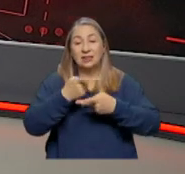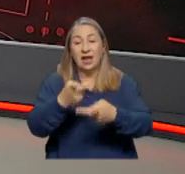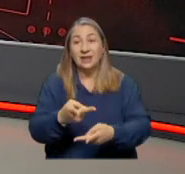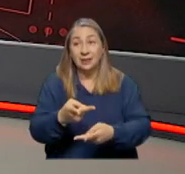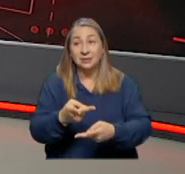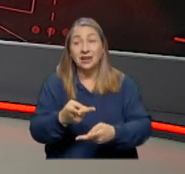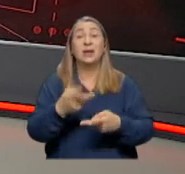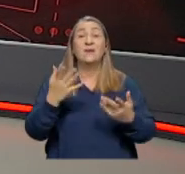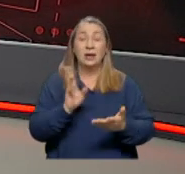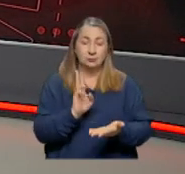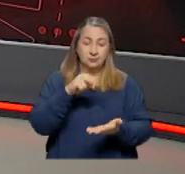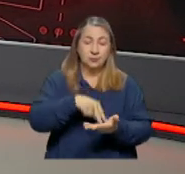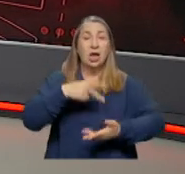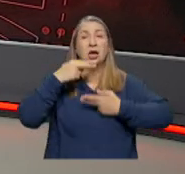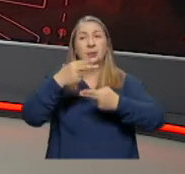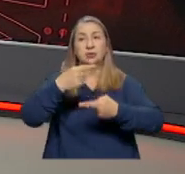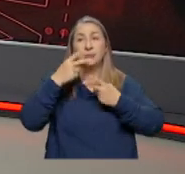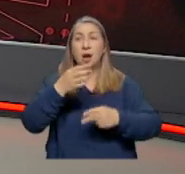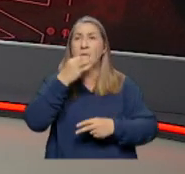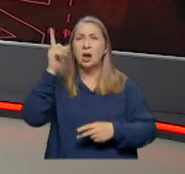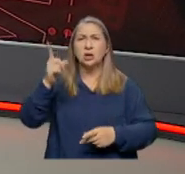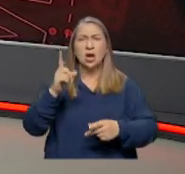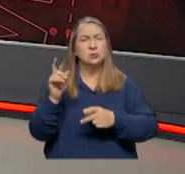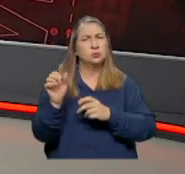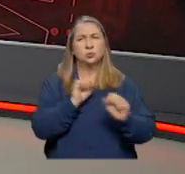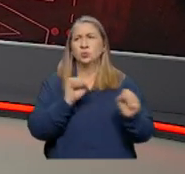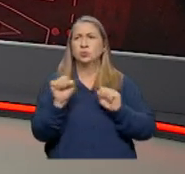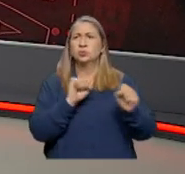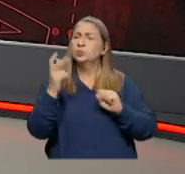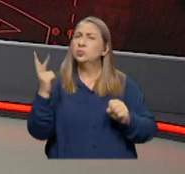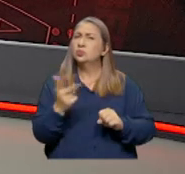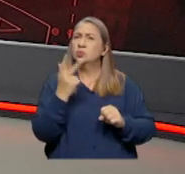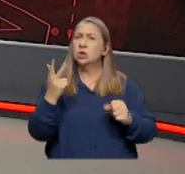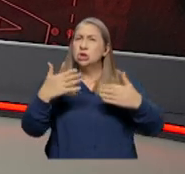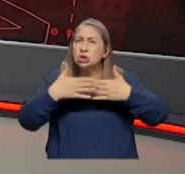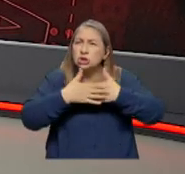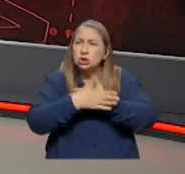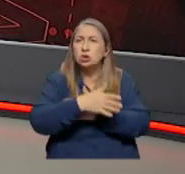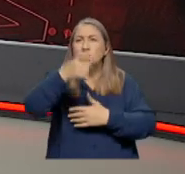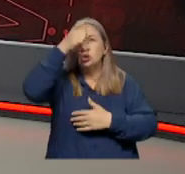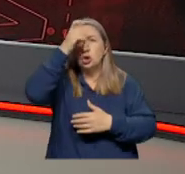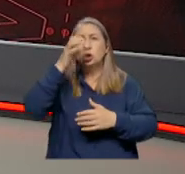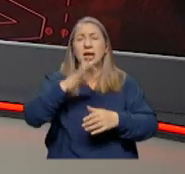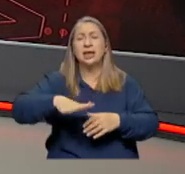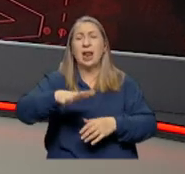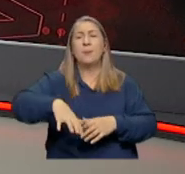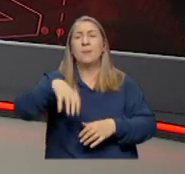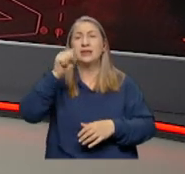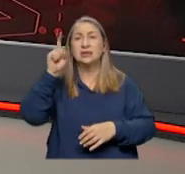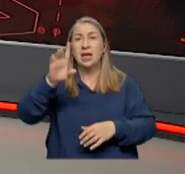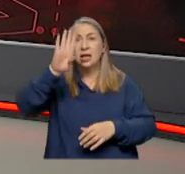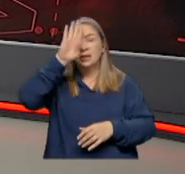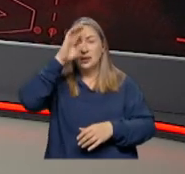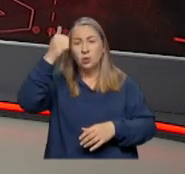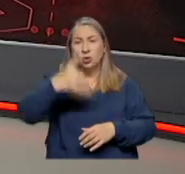davet edilmesi ve kürsüye çıkması Ankara'da Sert rüzgarlar estirdi gece arası Türk Ocakları Genel Merkezi